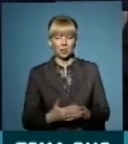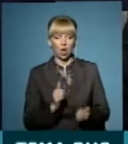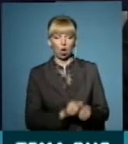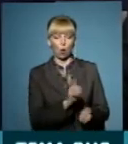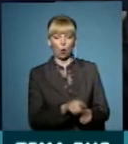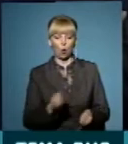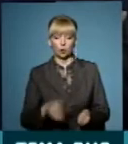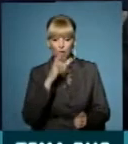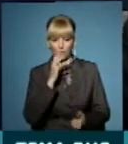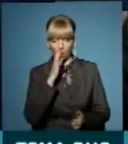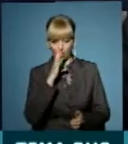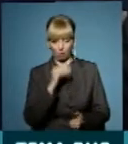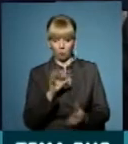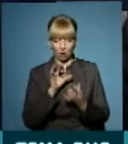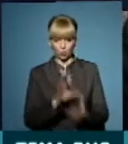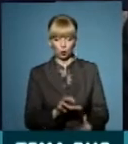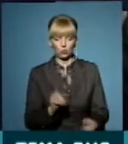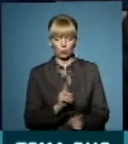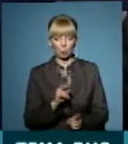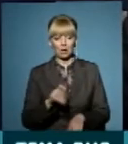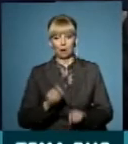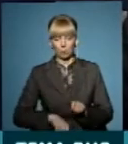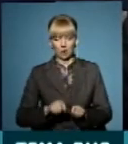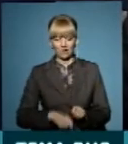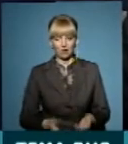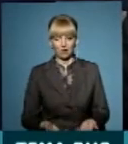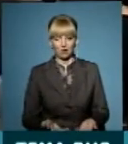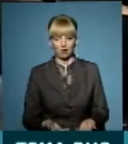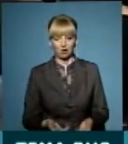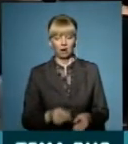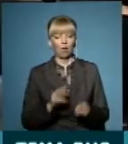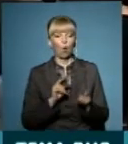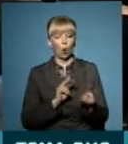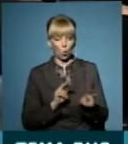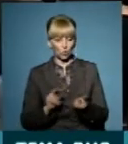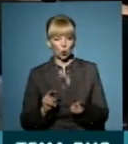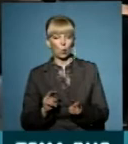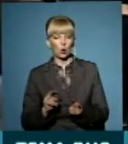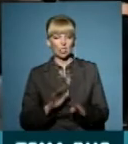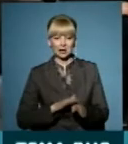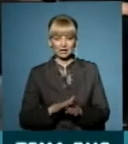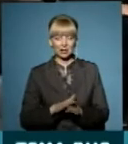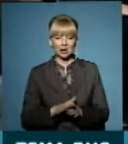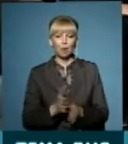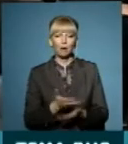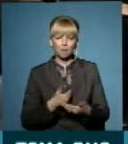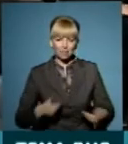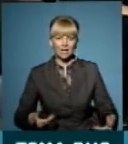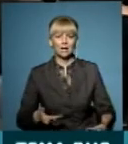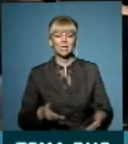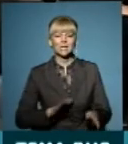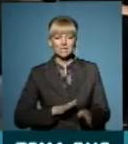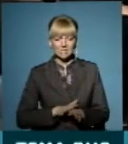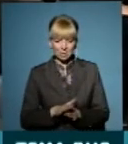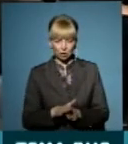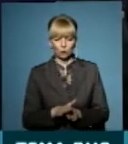кожному маршруті, і щоб перевіряти. Тобто контроль так здійснюєте? Ну, ми здійснюємо, скажу